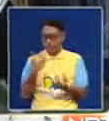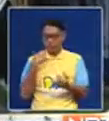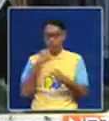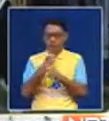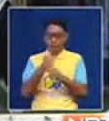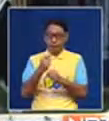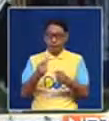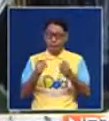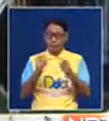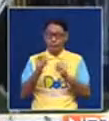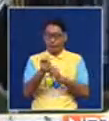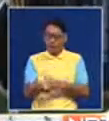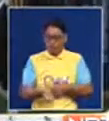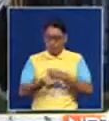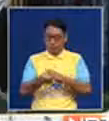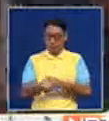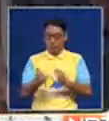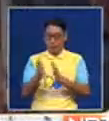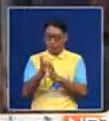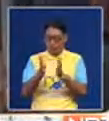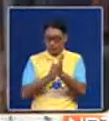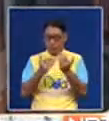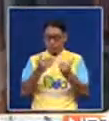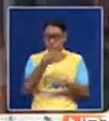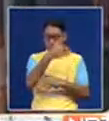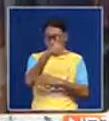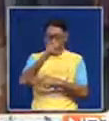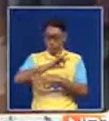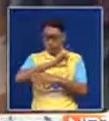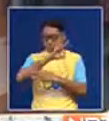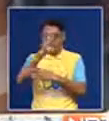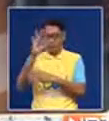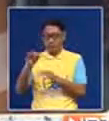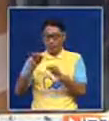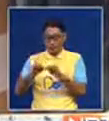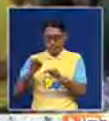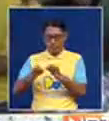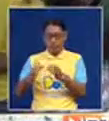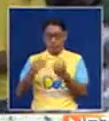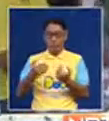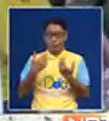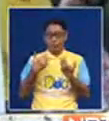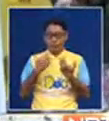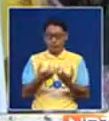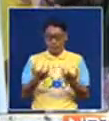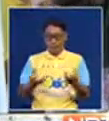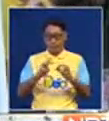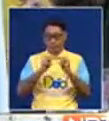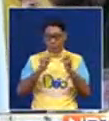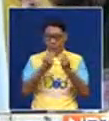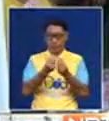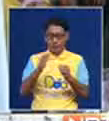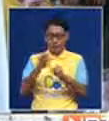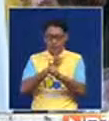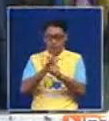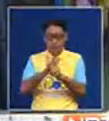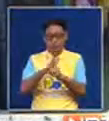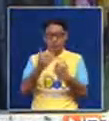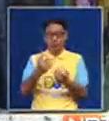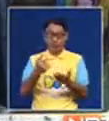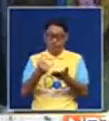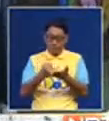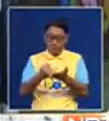ตรกลุ่มสินค้าทำมือสินค้าธงฟ้าราคาประหยัดผลิตภัณฑ์ในโครงการหลวงผลผลิตจากหมู่บ้านเศรษฐกิจพอเพียงศิลปกร